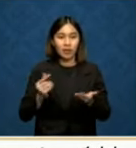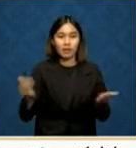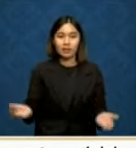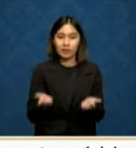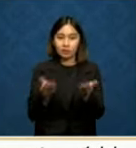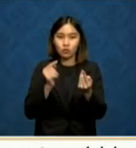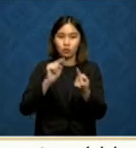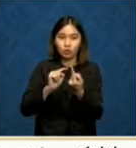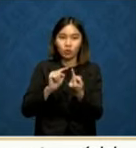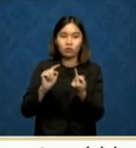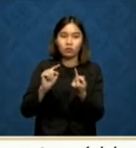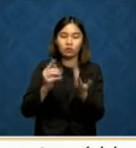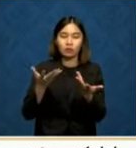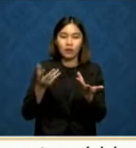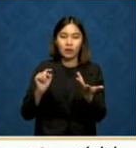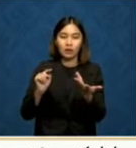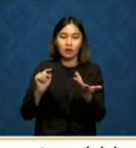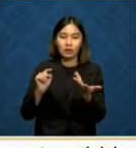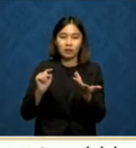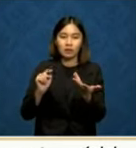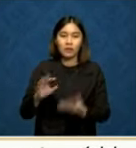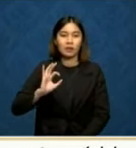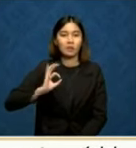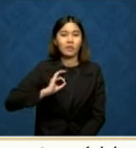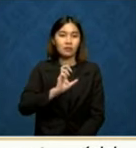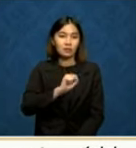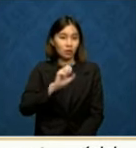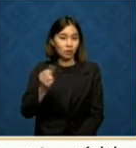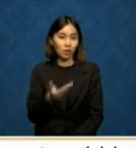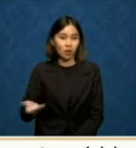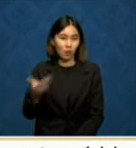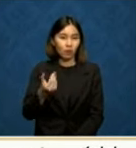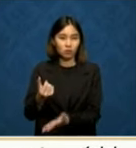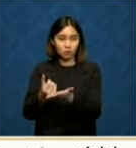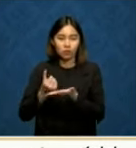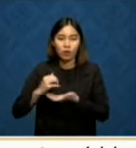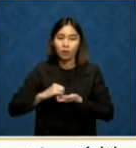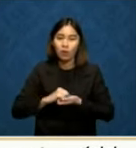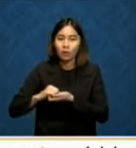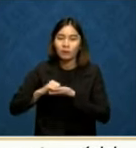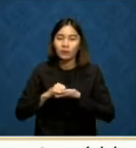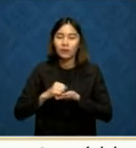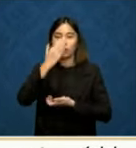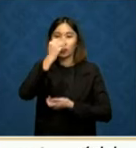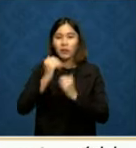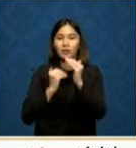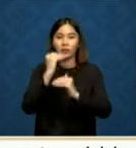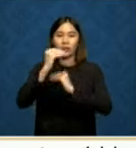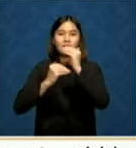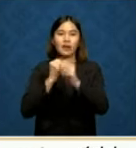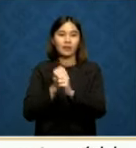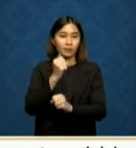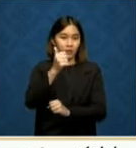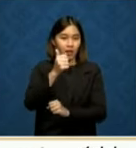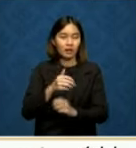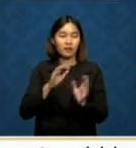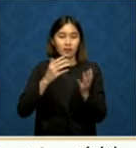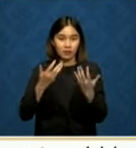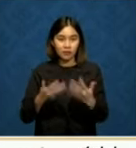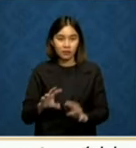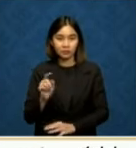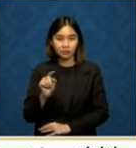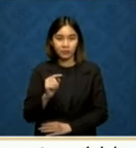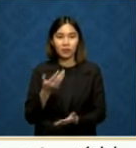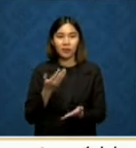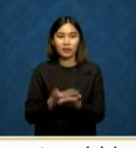สับสนุนจากทั้งสมาชิกสภาพุทธนราชดรที่จะทำให้เรื่องนี้เดินหน้าได้นะคะส่นเรื่อง